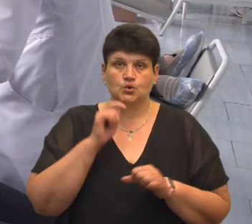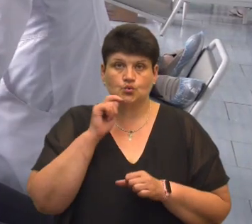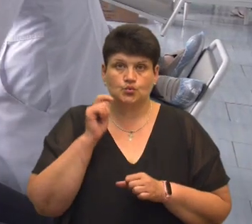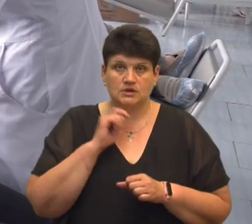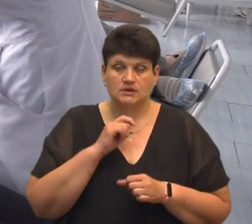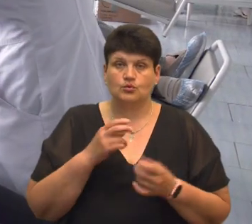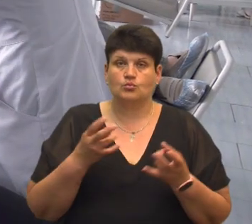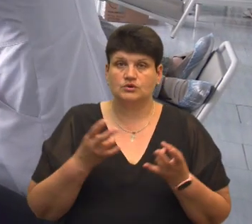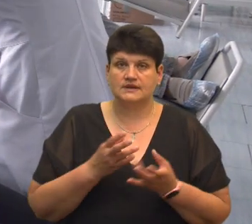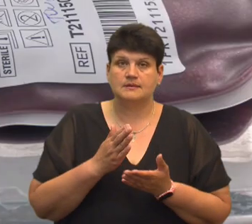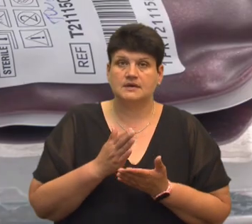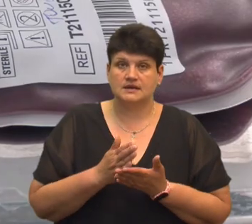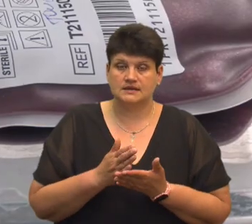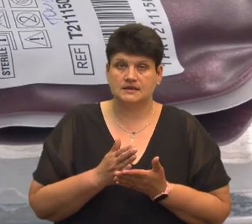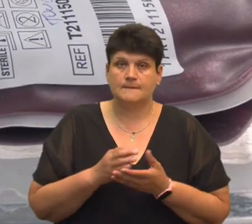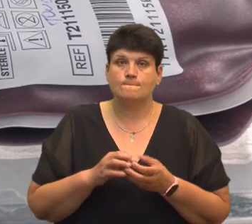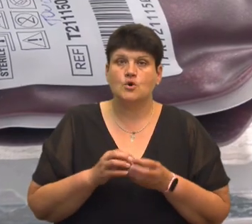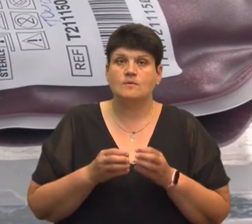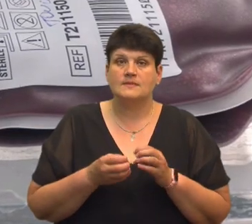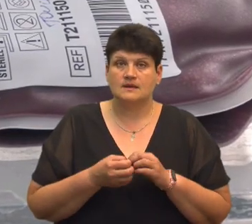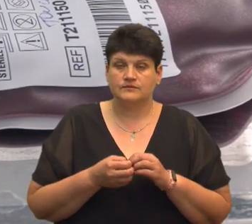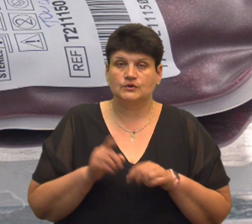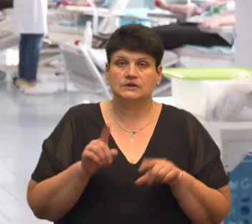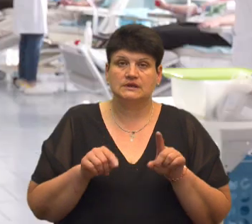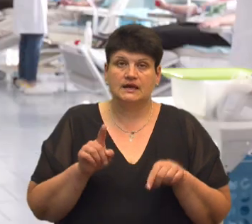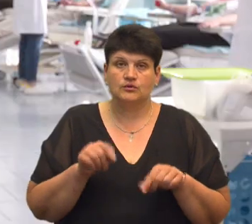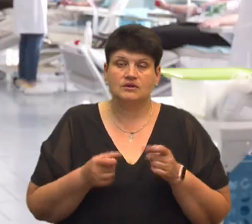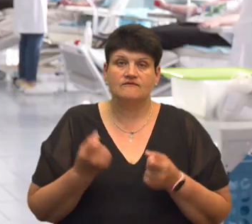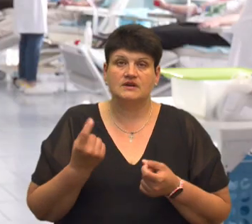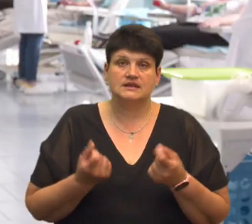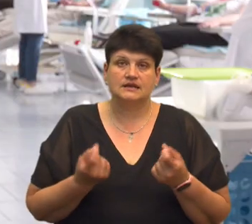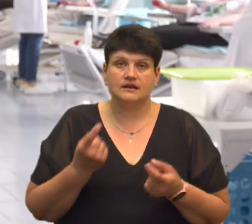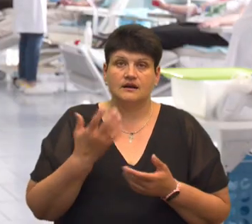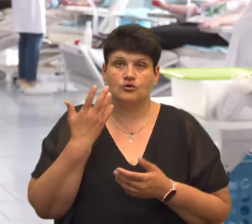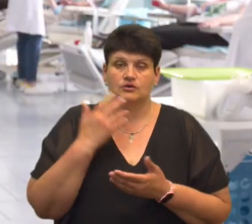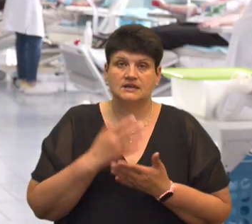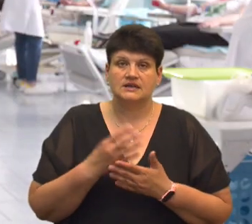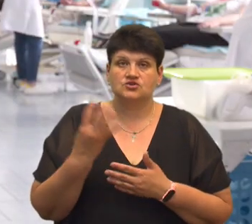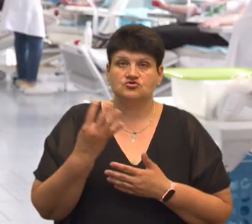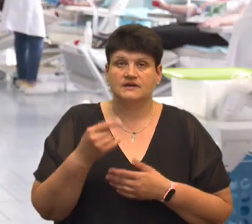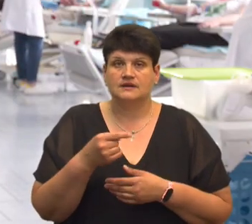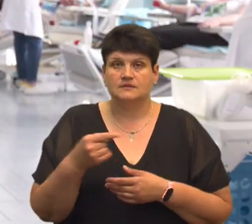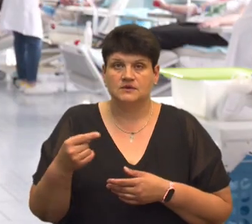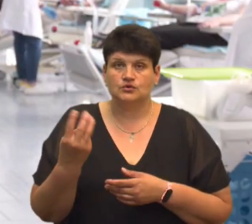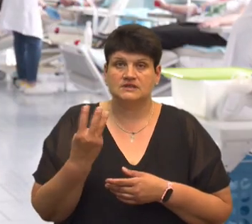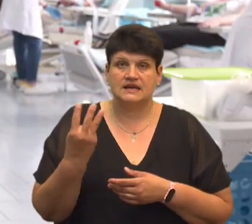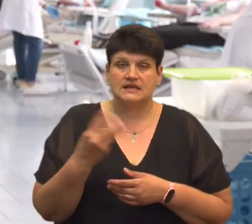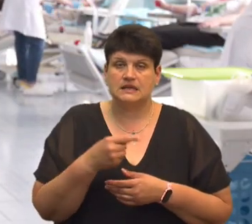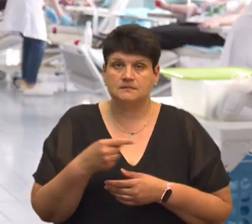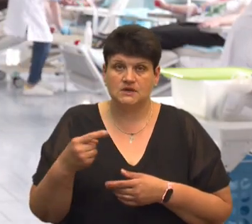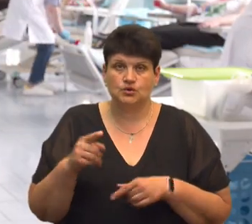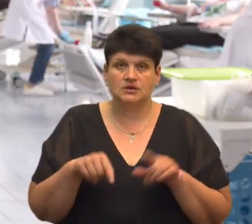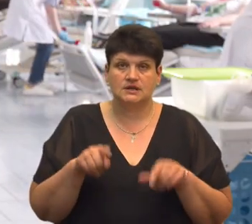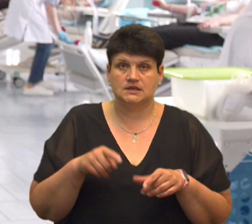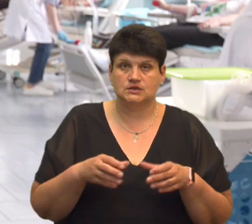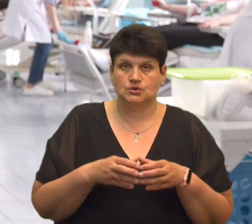є проблематична деколи, виникає, коли є, скажімо, четверта мінус, там, третя мінус, рідкісні групи крові. У нас є